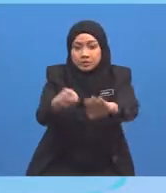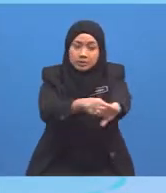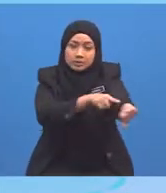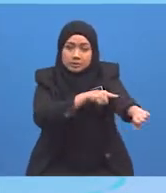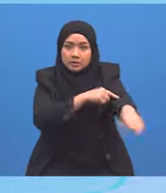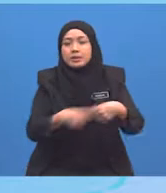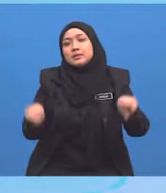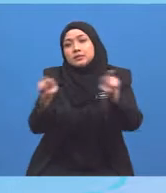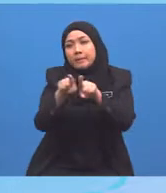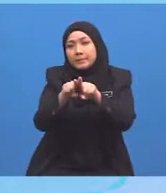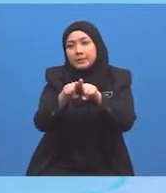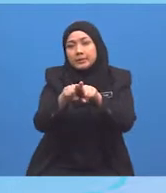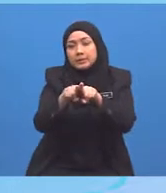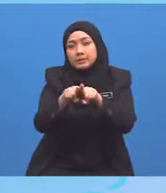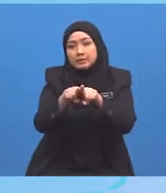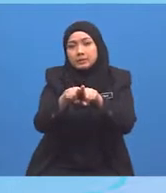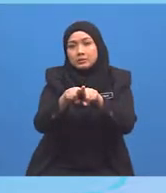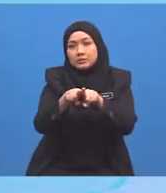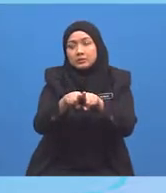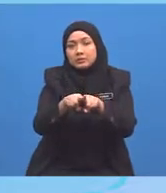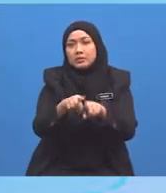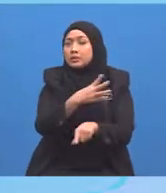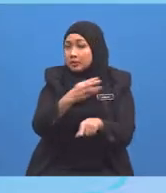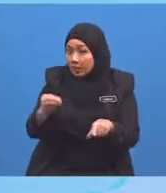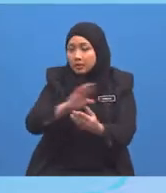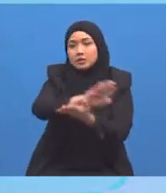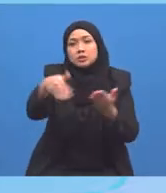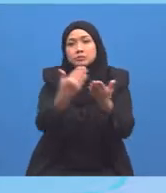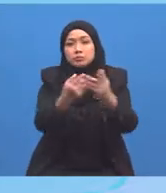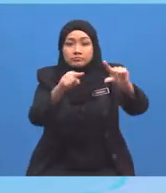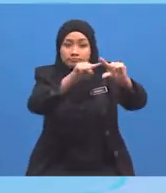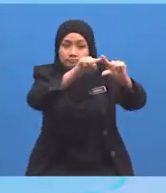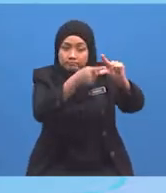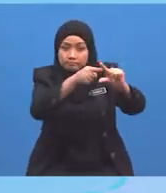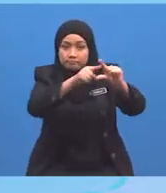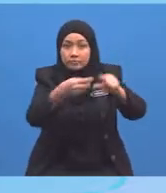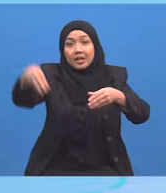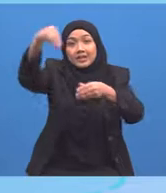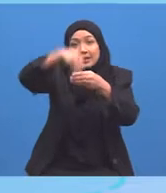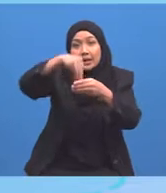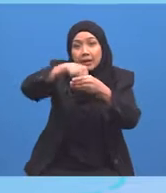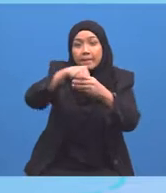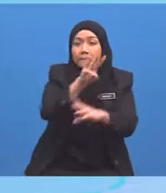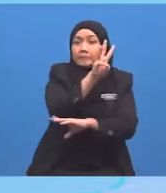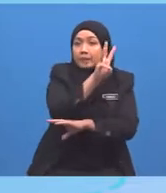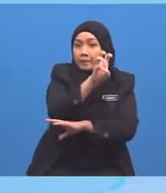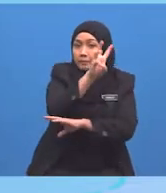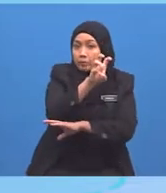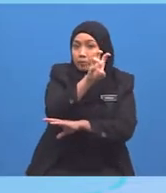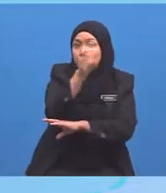sisi mempunyai tiga paksi simetri. Sifat geometrinya pula